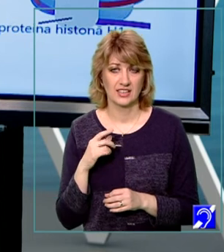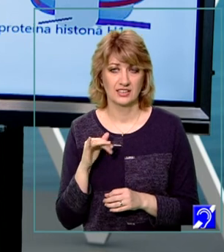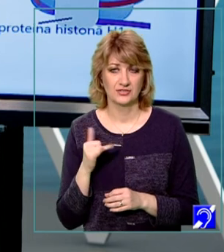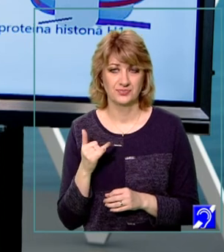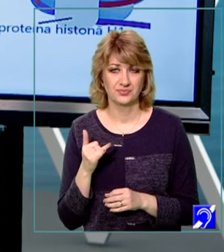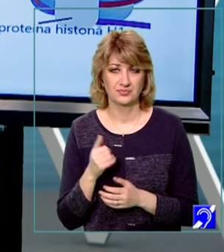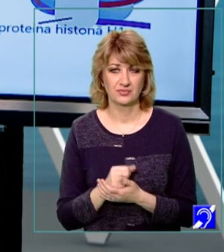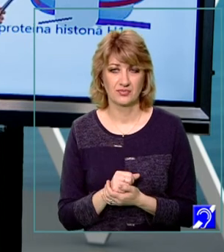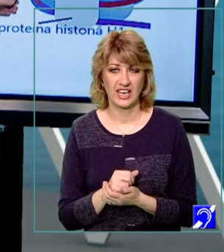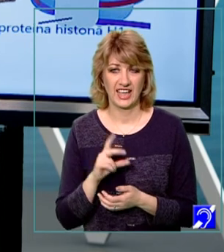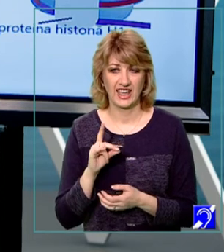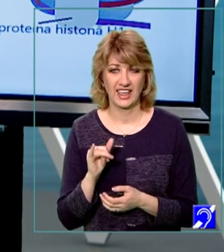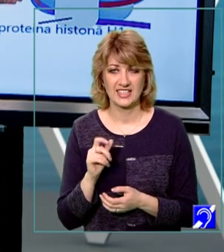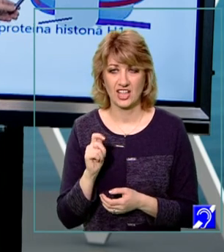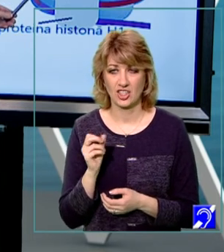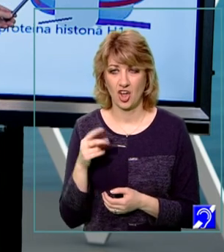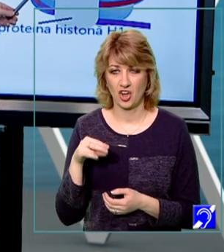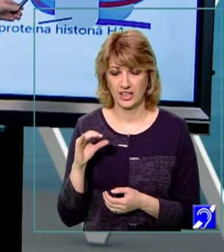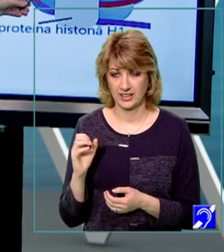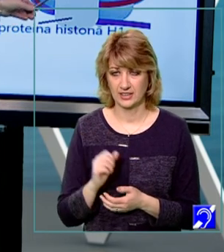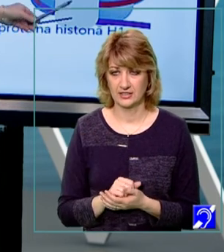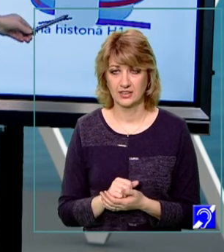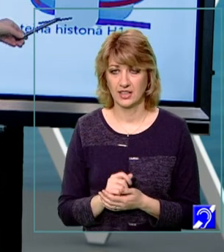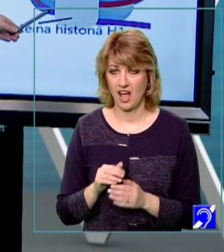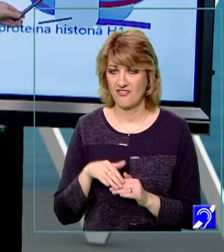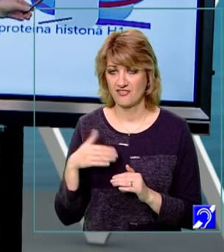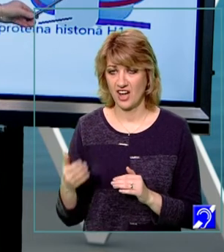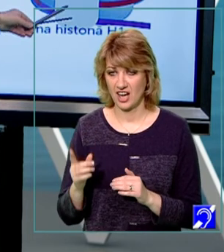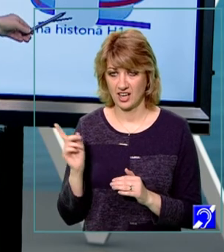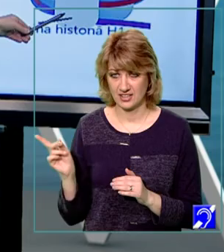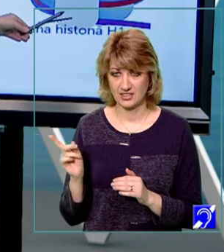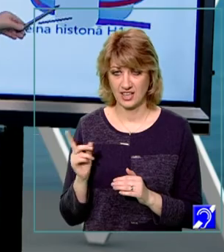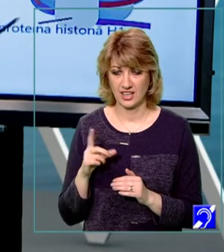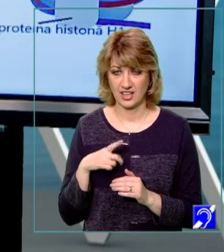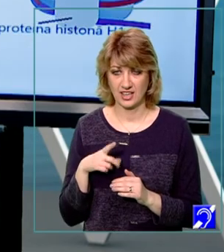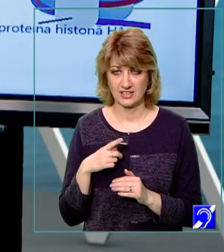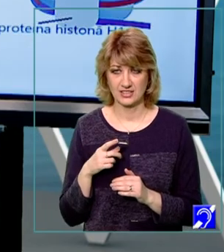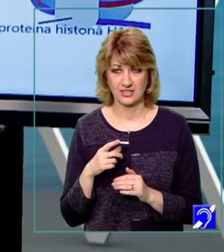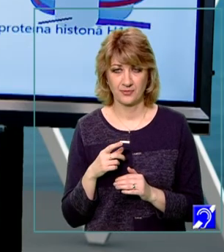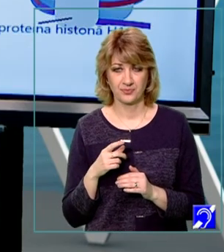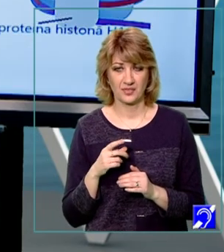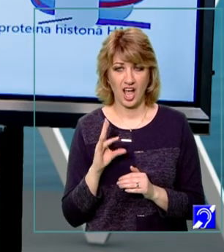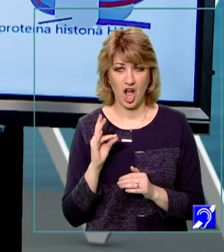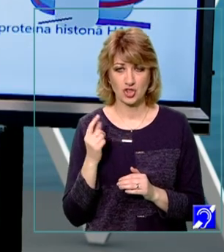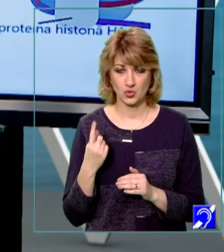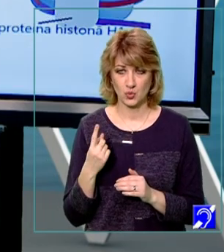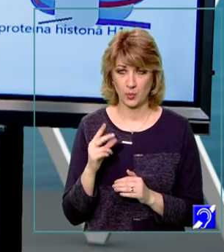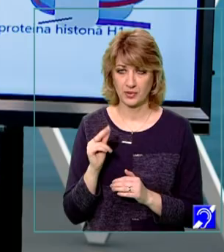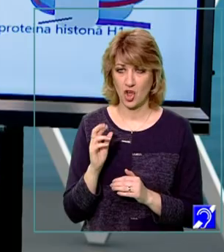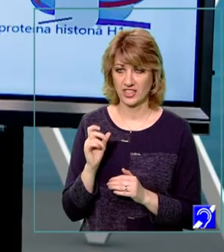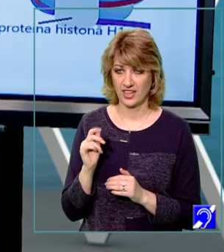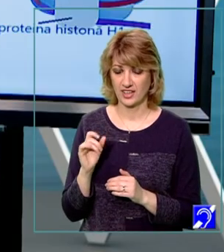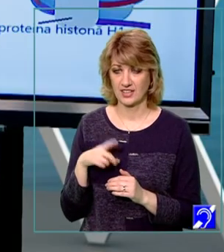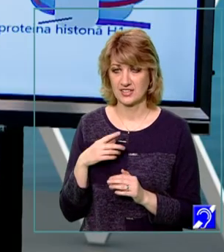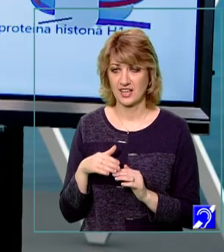histonic. În afara acestor proteine mai există o proteină histonă numită H1 care se află în